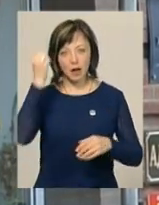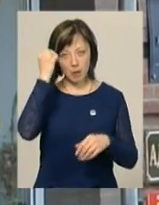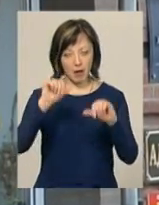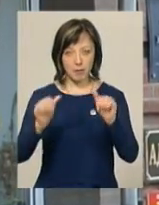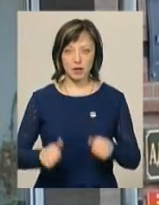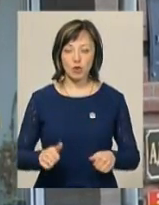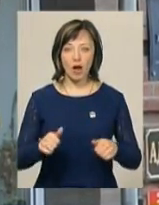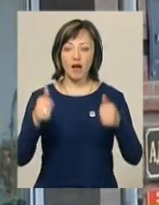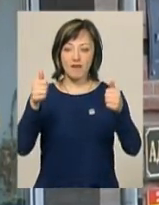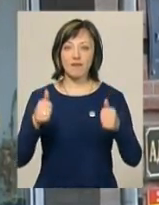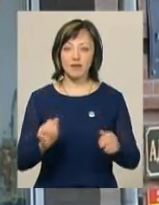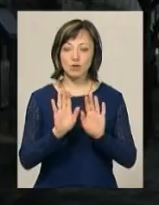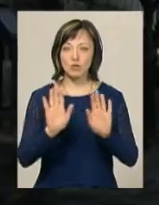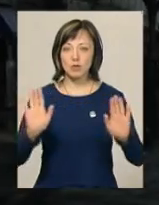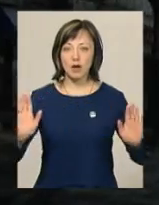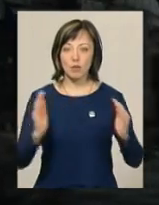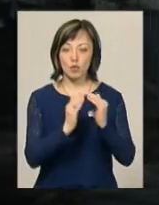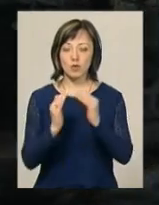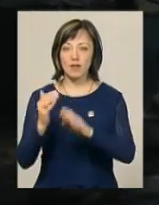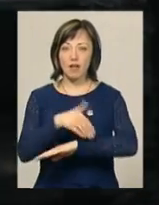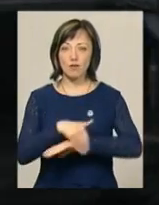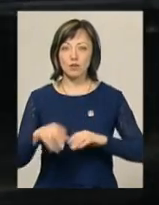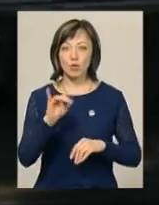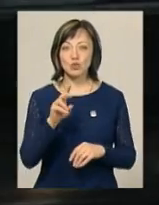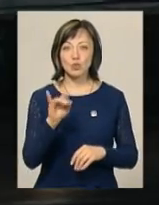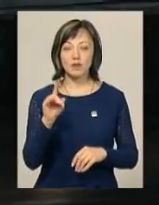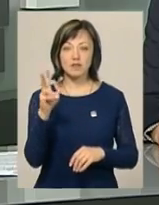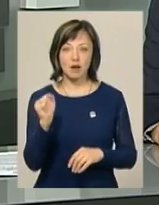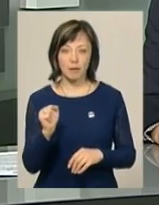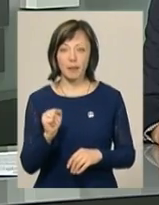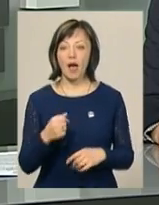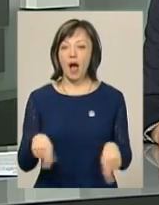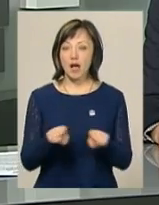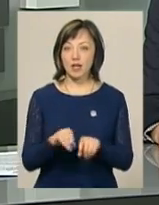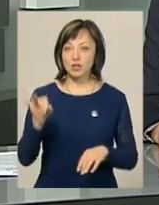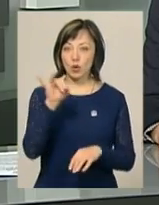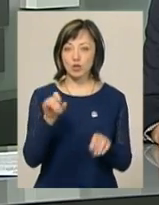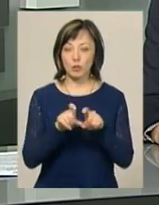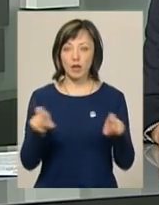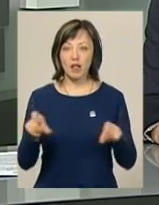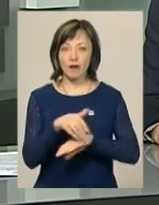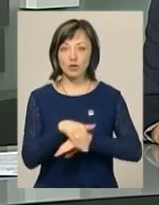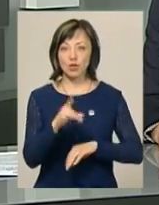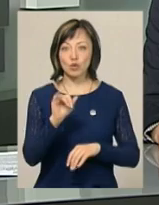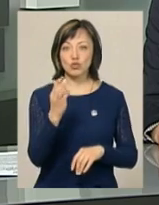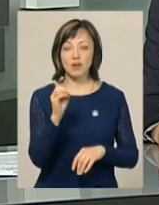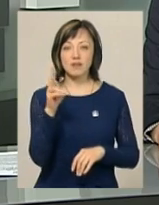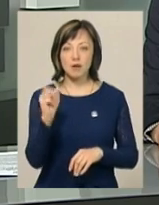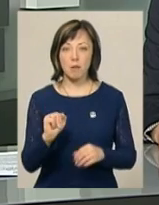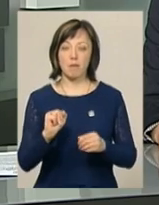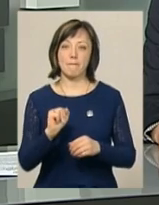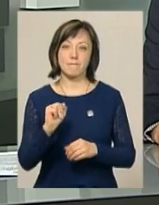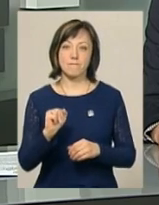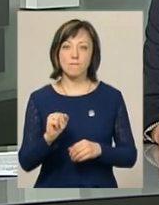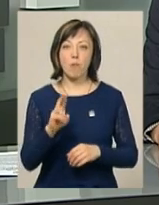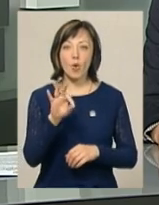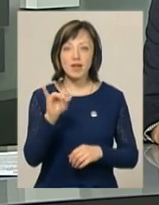Зокрема, вивісками обвішані будівлі на вулиці Проскурівській, каже Артем Ромасюков. А також історичні об'єкти на Грушевського, Подільській та Кам'янецькій.